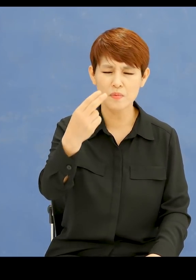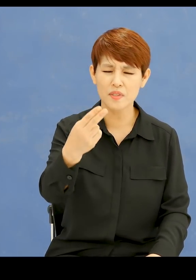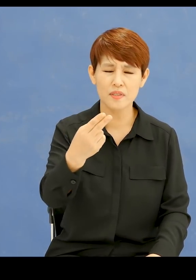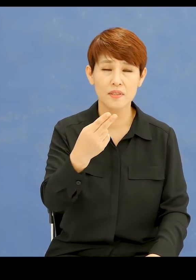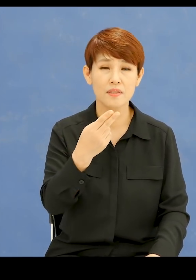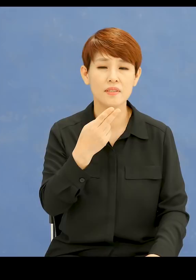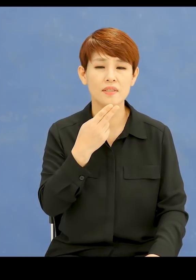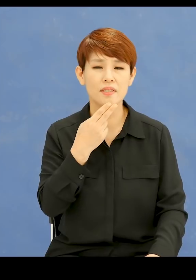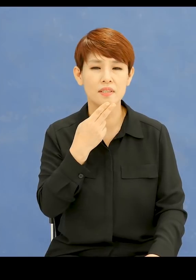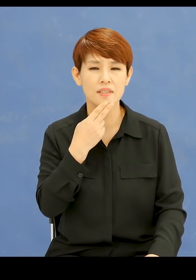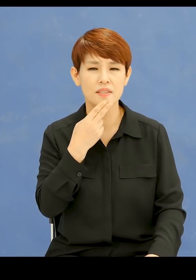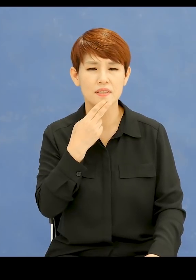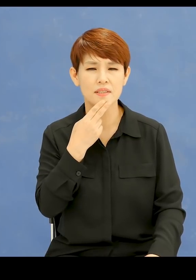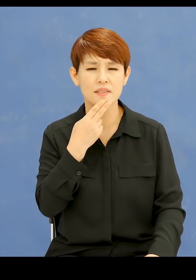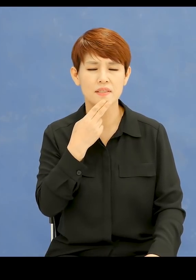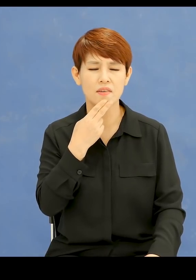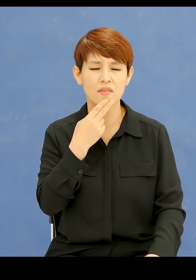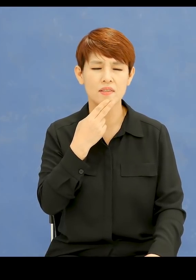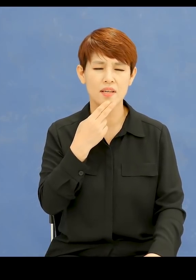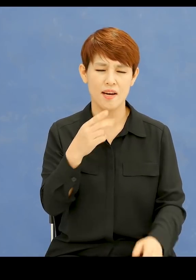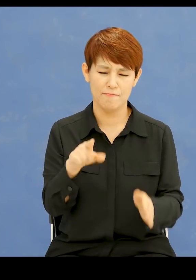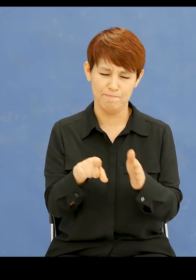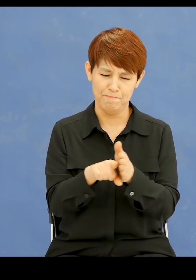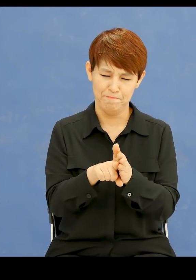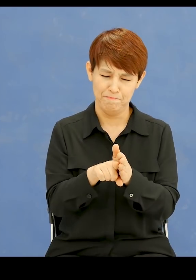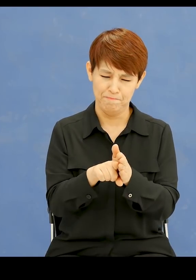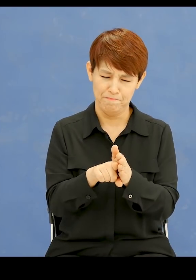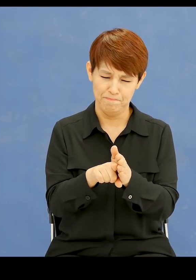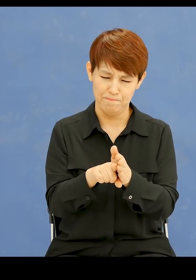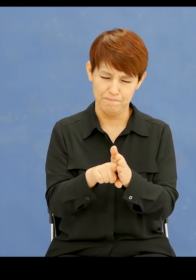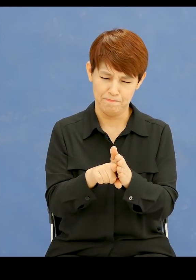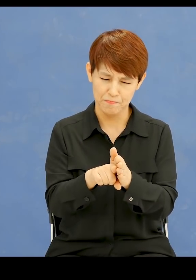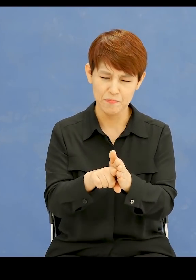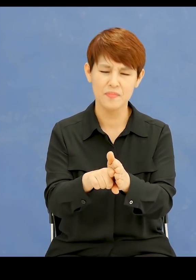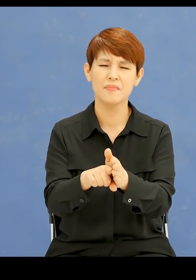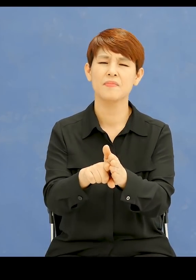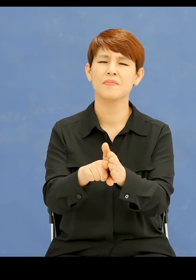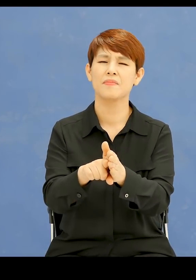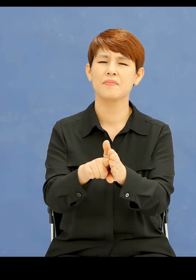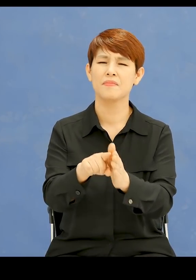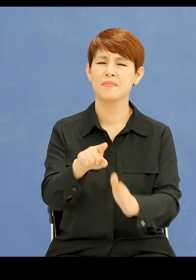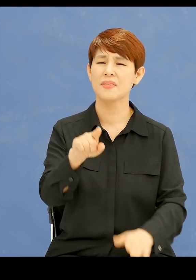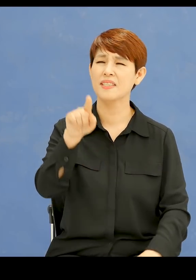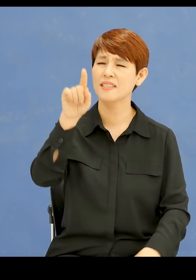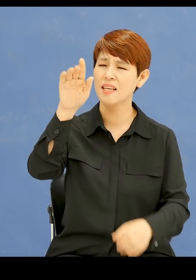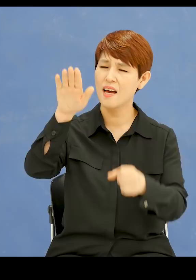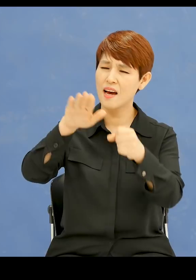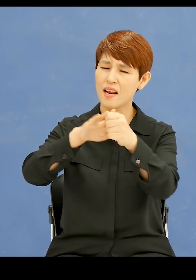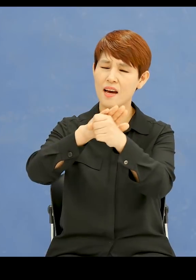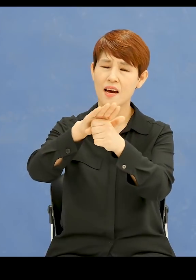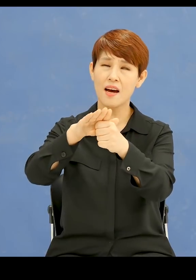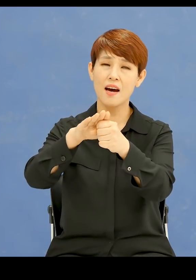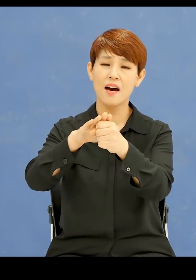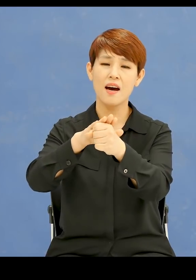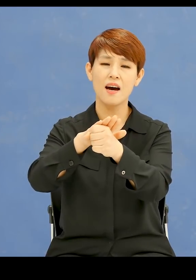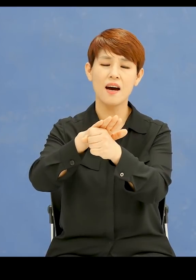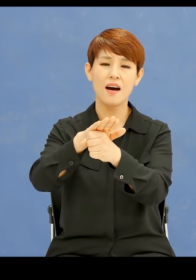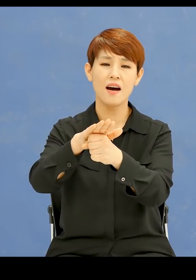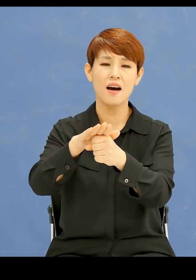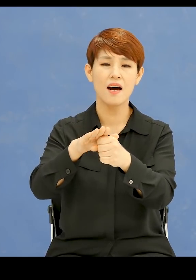거짓 없으신 성실하신 그 사랑